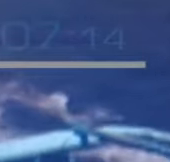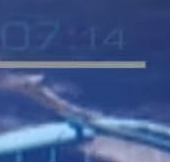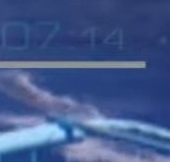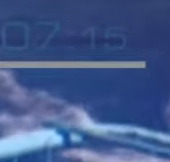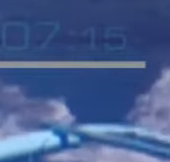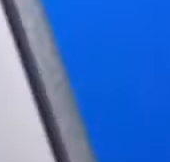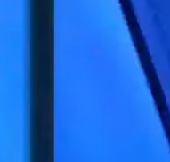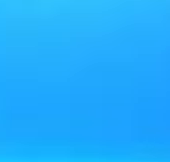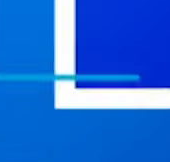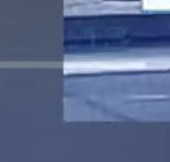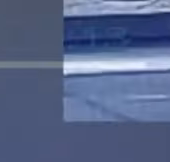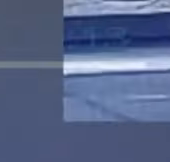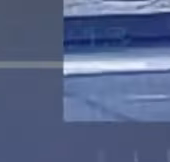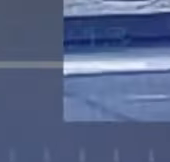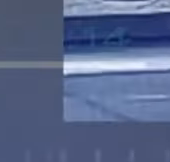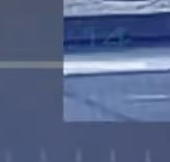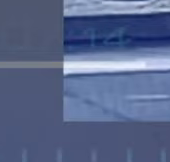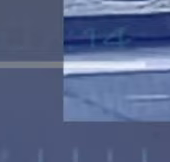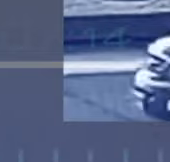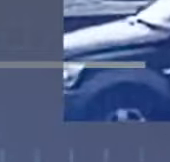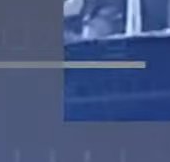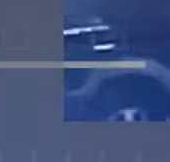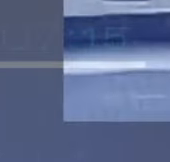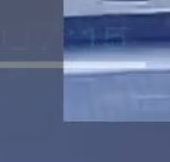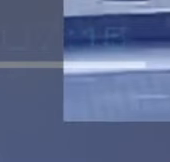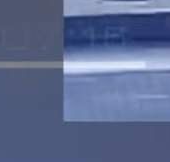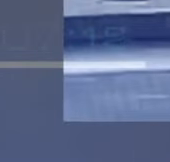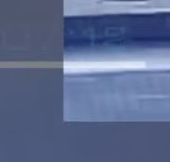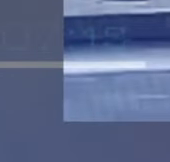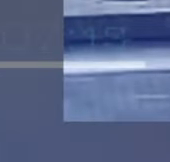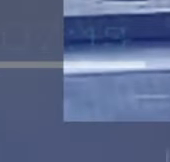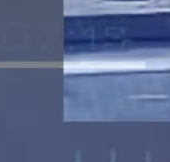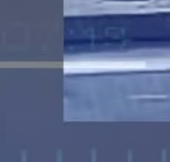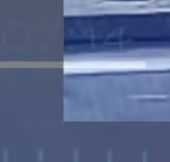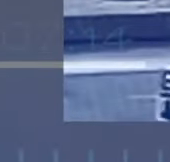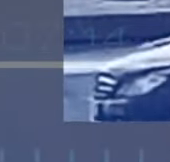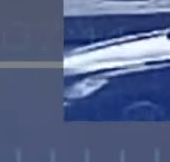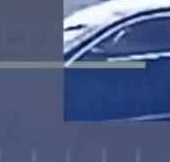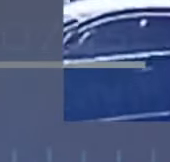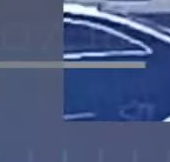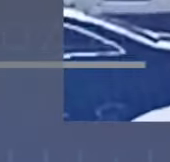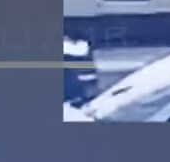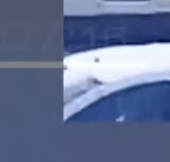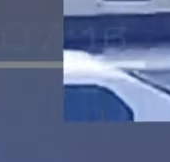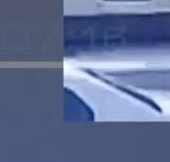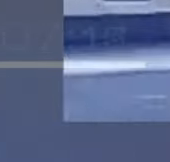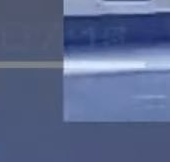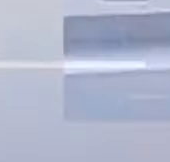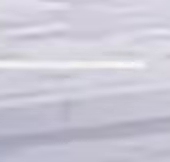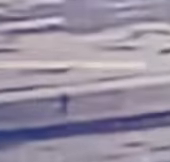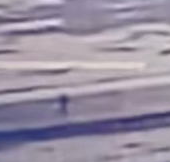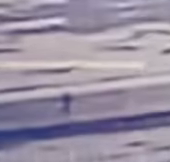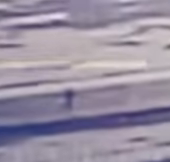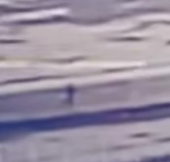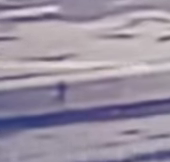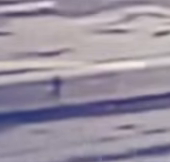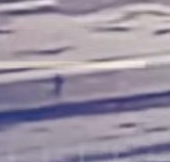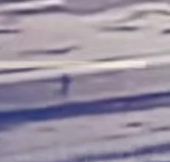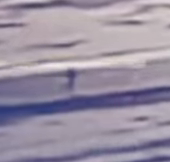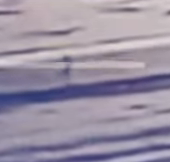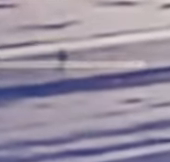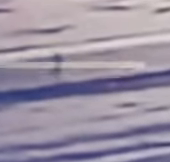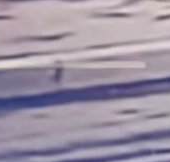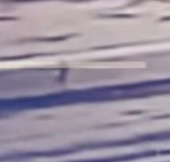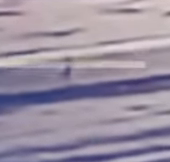Coron, Palawan. Pagsabog sa isang cafe sa Russia kung saan nasawi ang isang military blogger. Babaeng